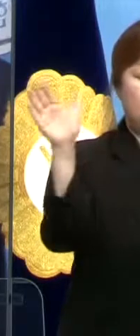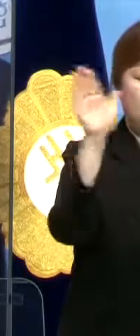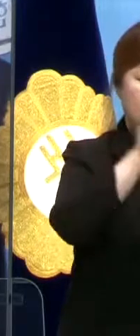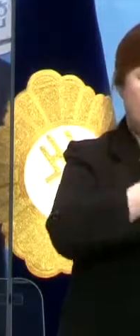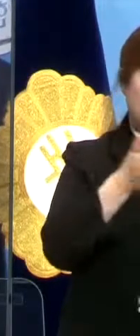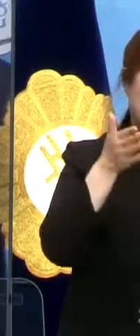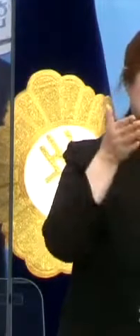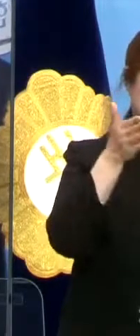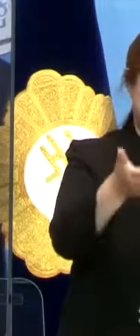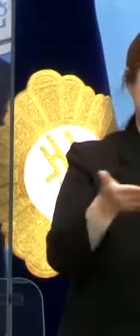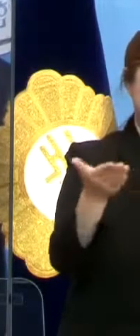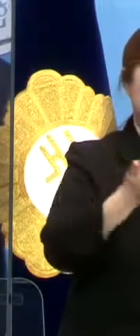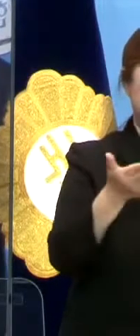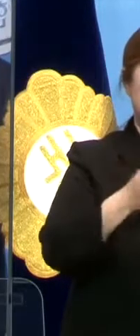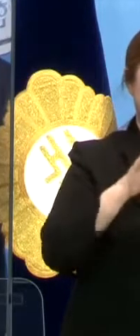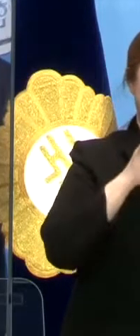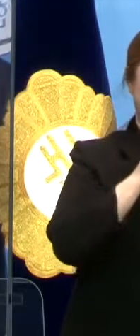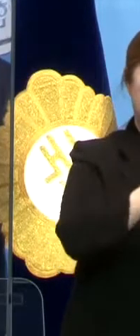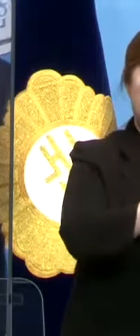속했던